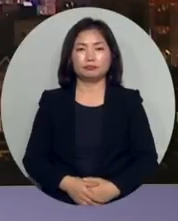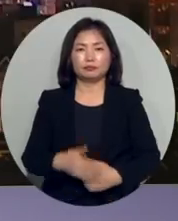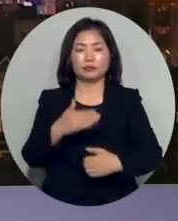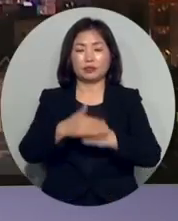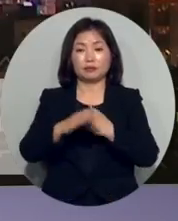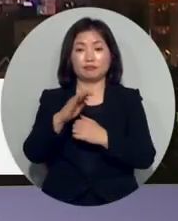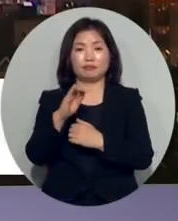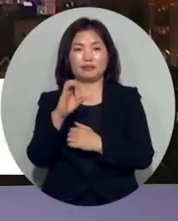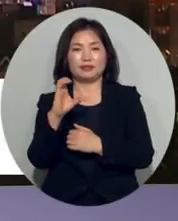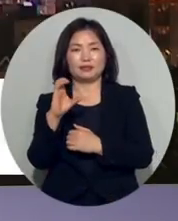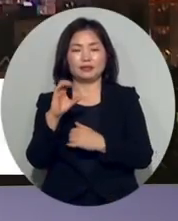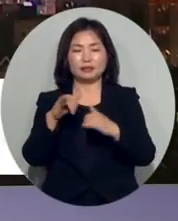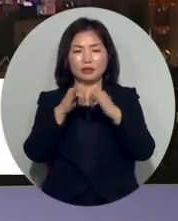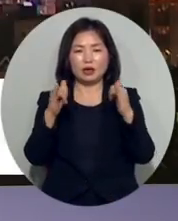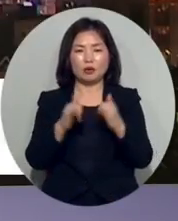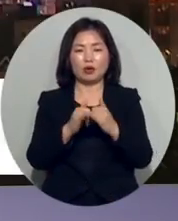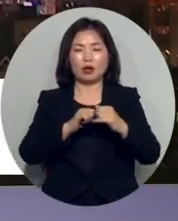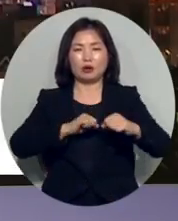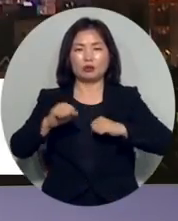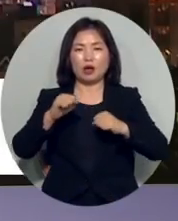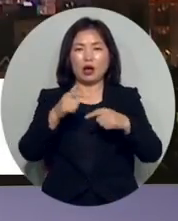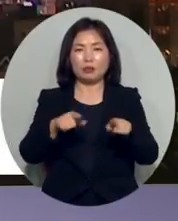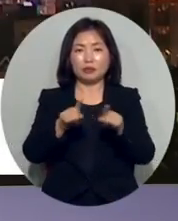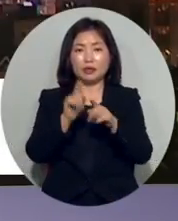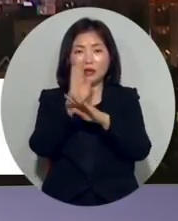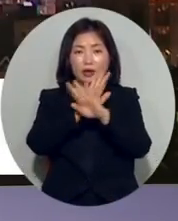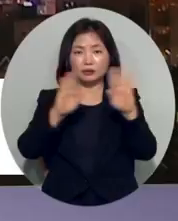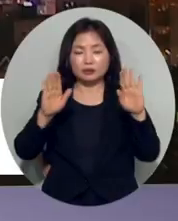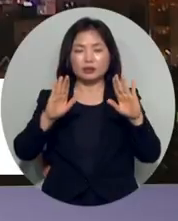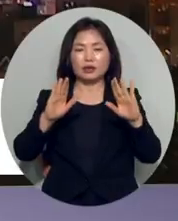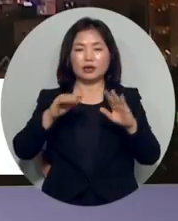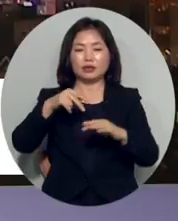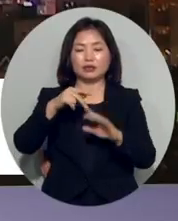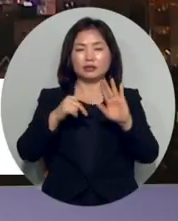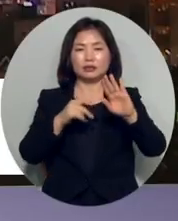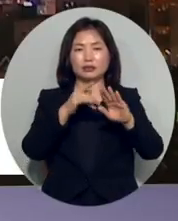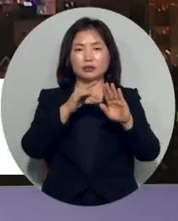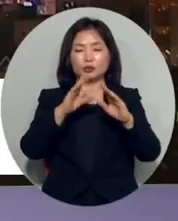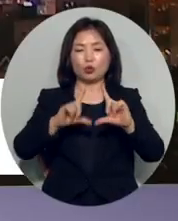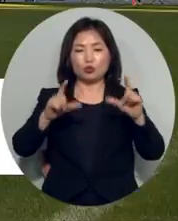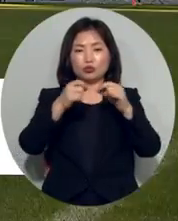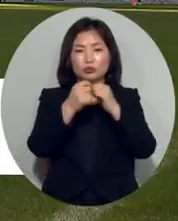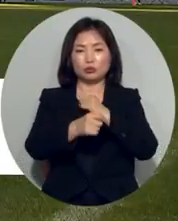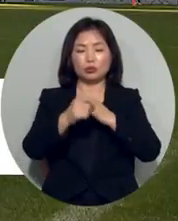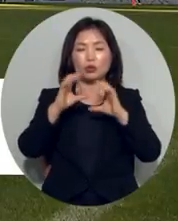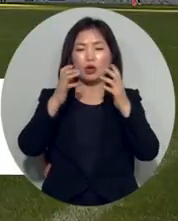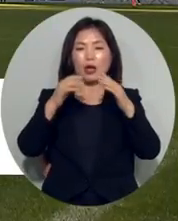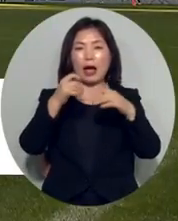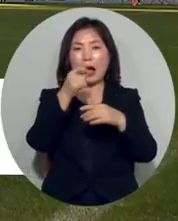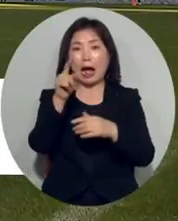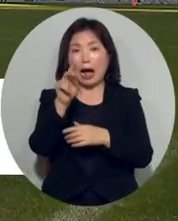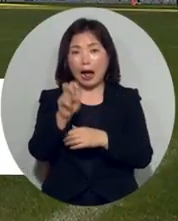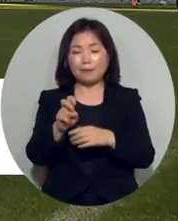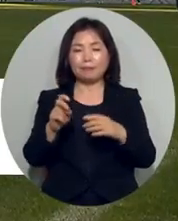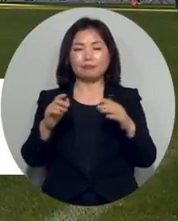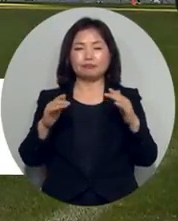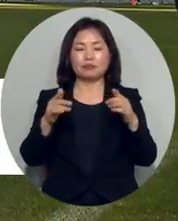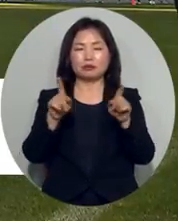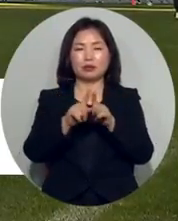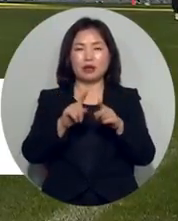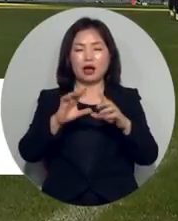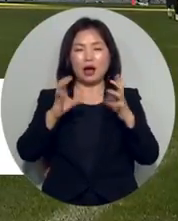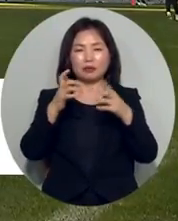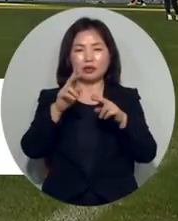대구 fc 의 사회공헌 활동인 함께 하늘이 세이브더칠드런 동부 지부 소아암 어린이에게 함께 하늘